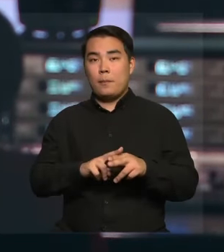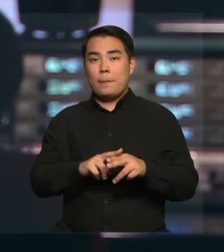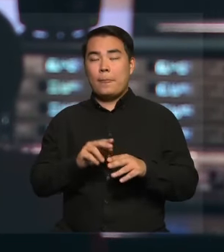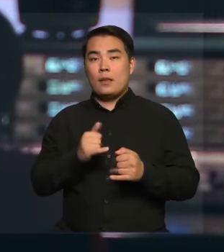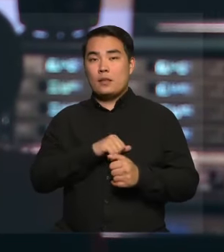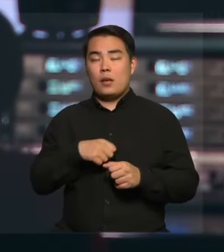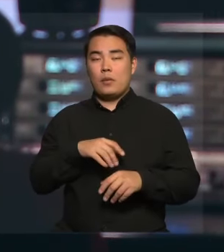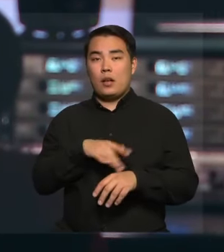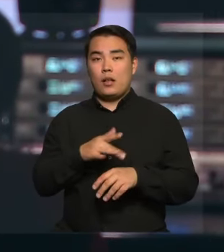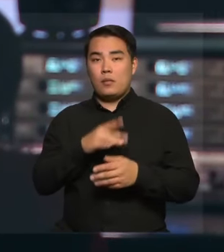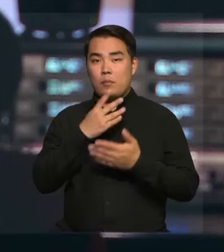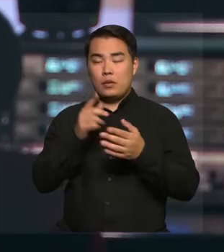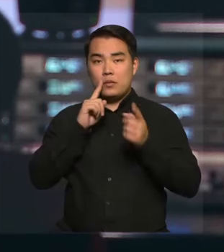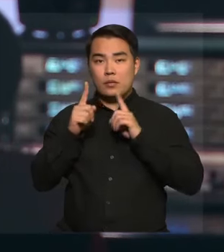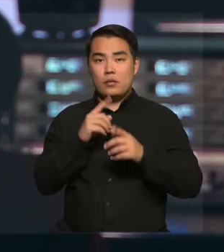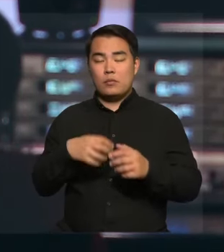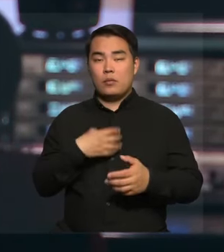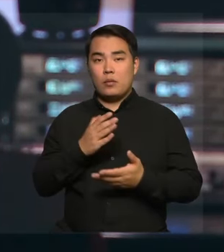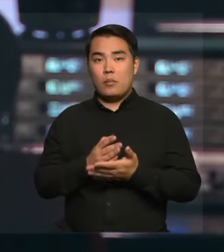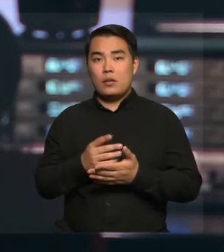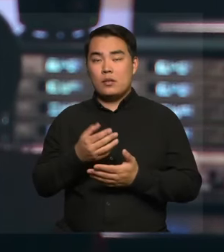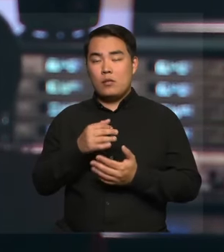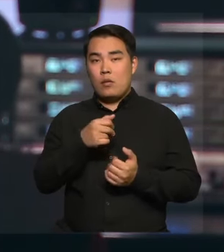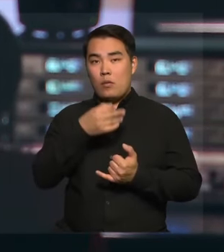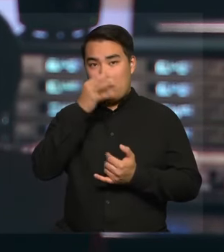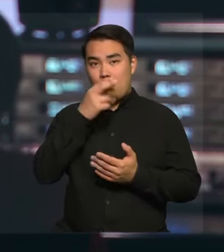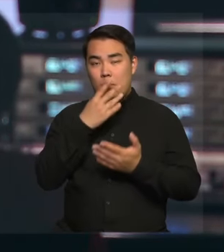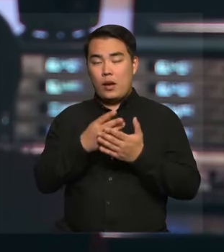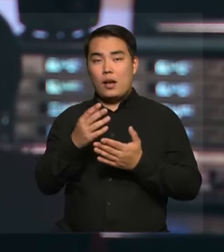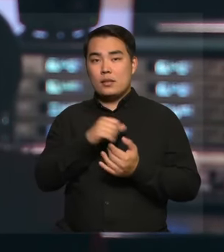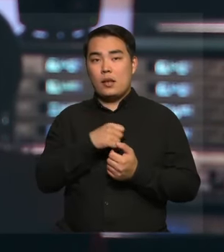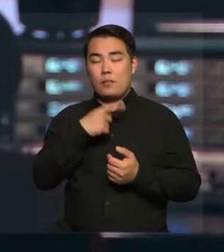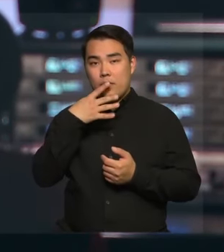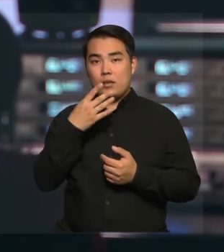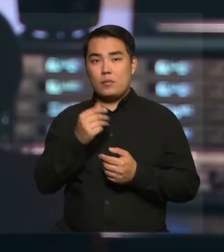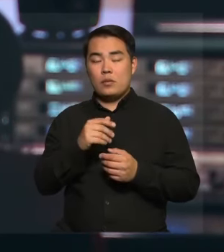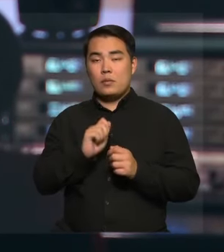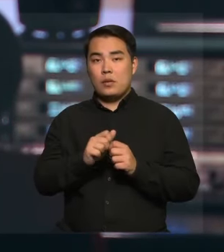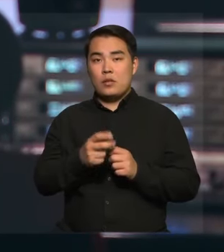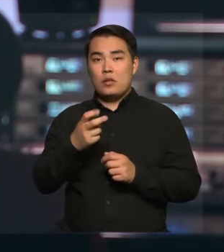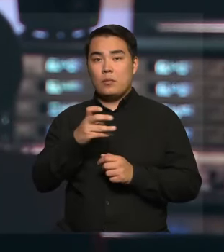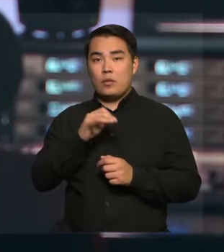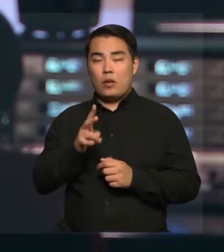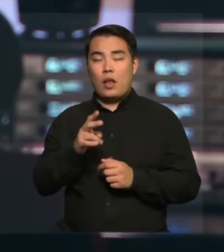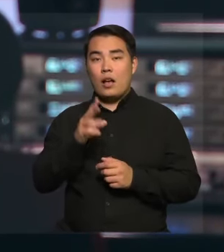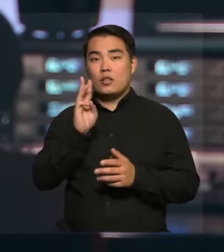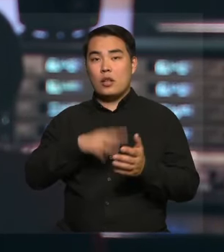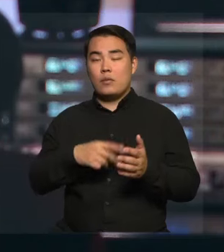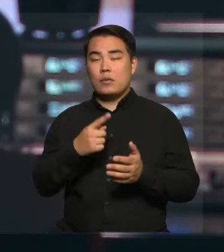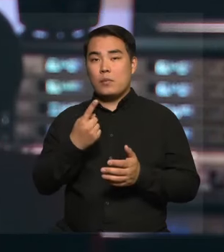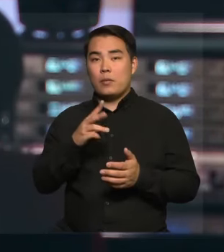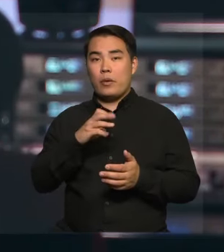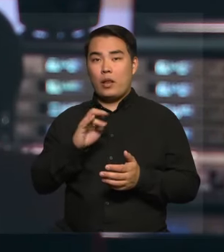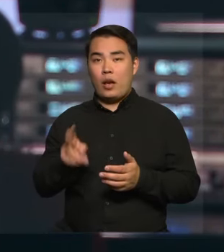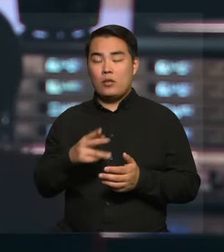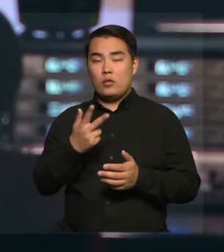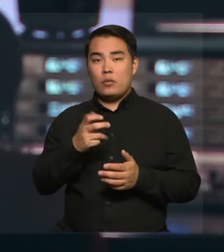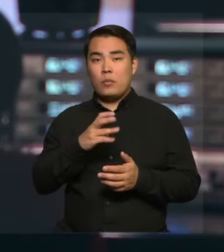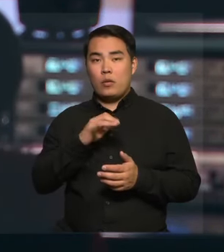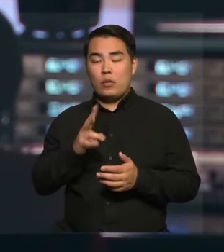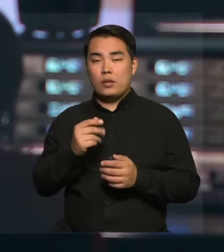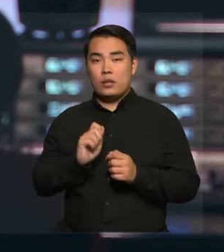қала тұрғындарының наразылығын тудырып отыр. Ақылы автотұрақтардан былтыр қала бюджетіне 200 миллион, ал айыппұл түрінде 1 миллиард